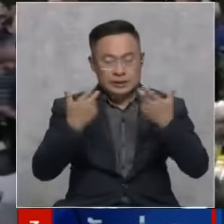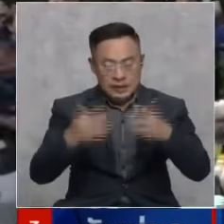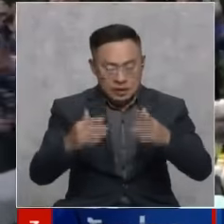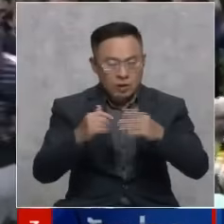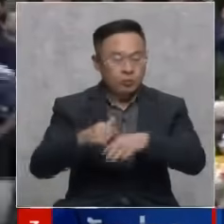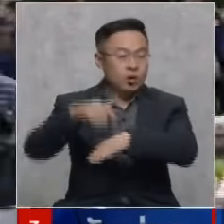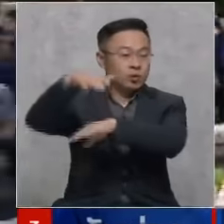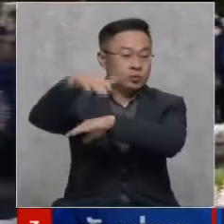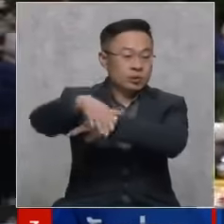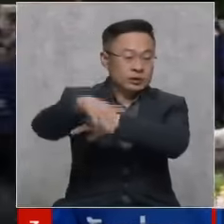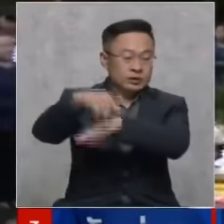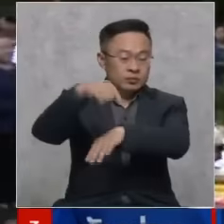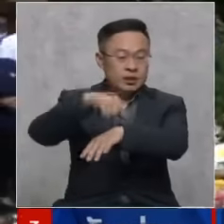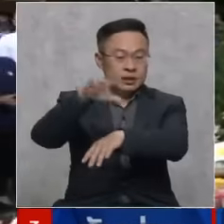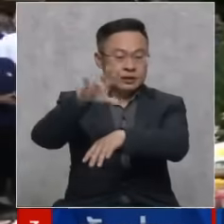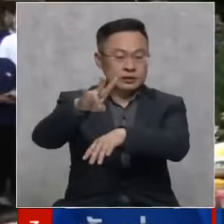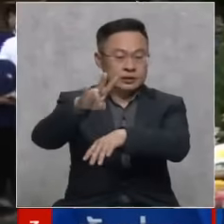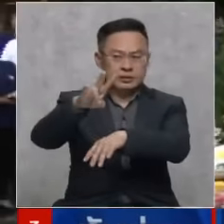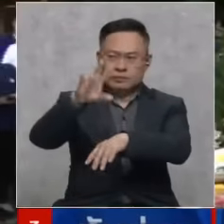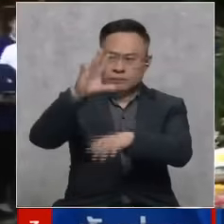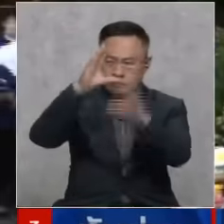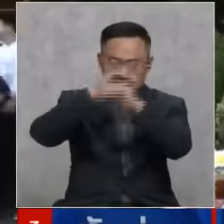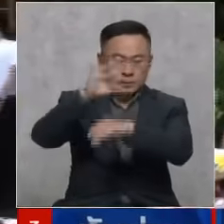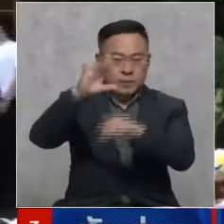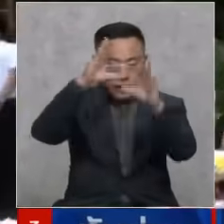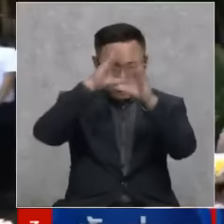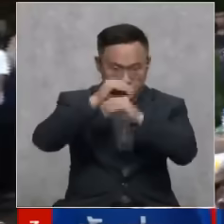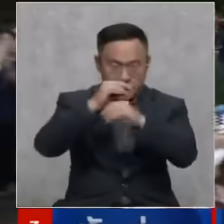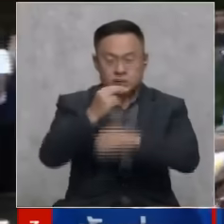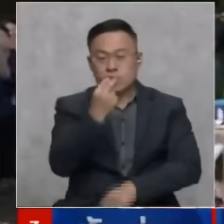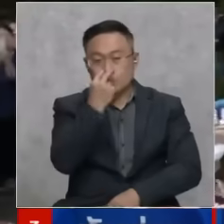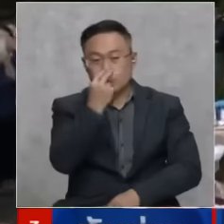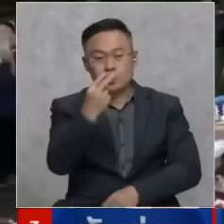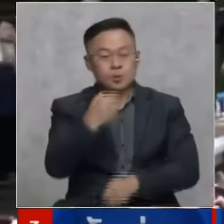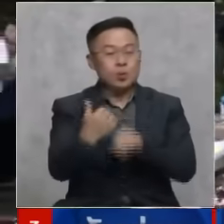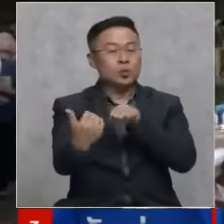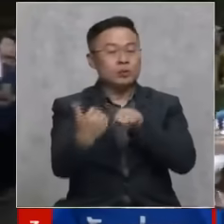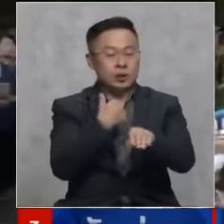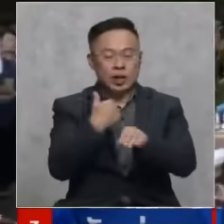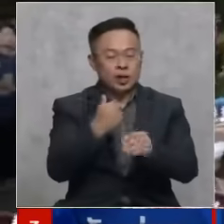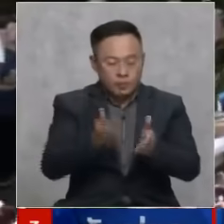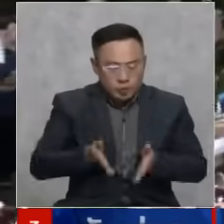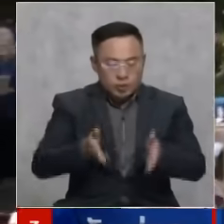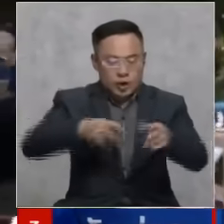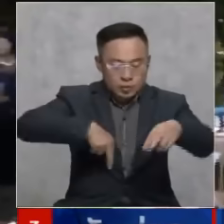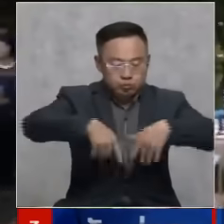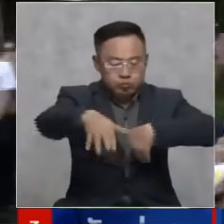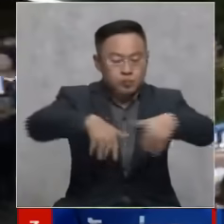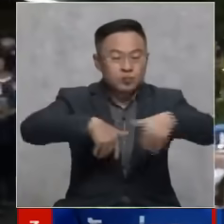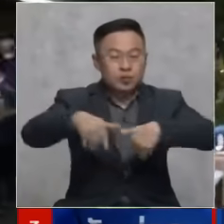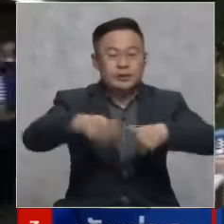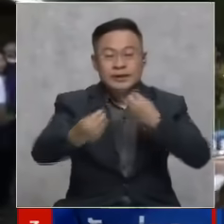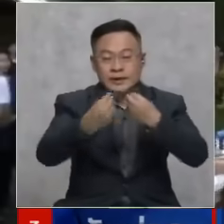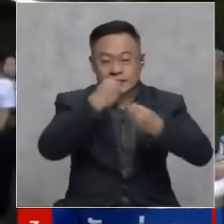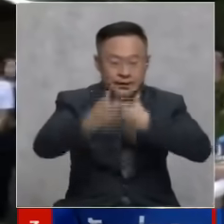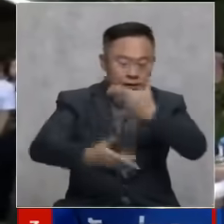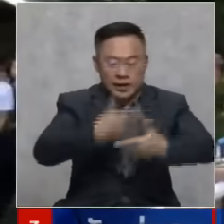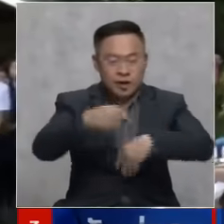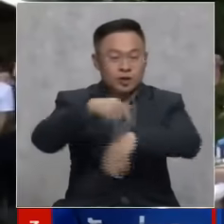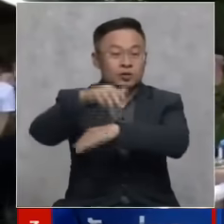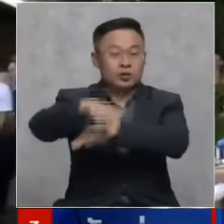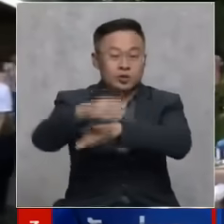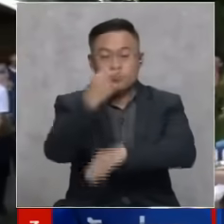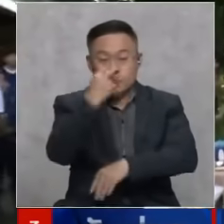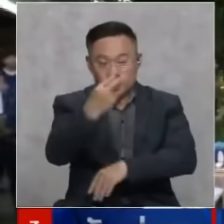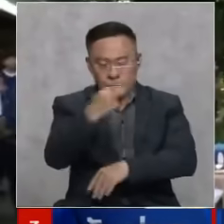ๆนะช่วงประมาณทุ่มสองทุ่มอ่ะจะไปถนนคนเดินวัวลายคุณผู้ชมอันนี้ก็ดังนะจะไปเลยจะไปดูหน่อยซิ